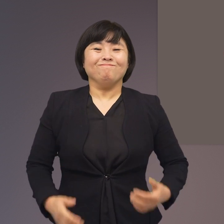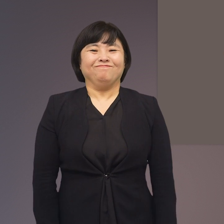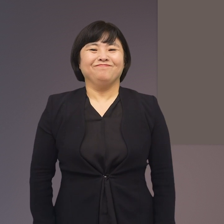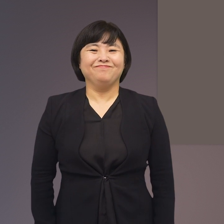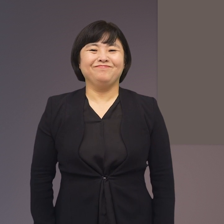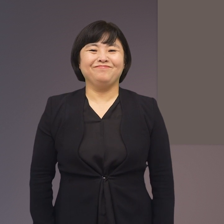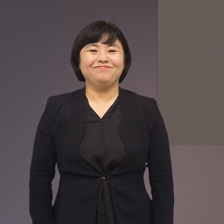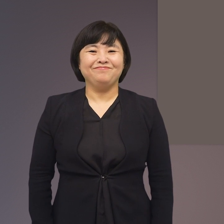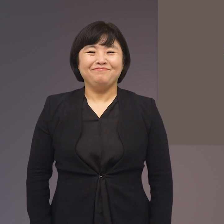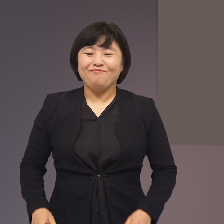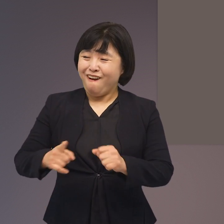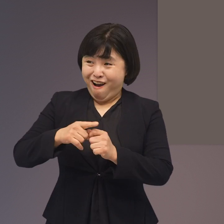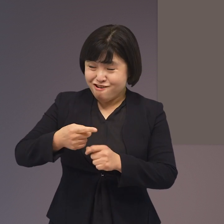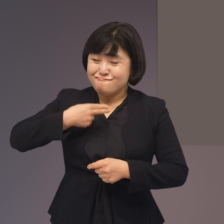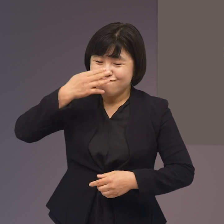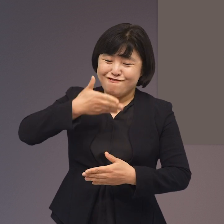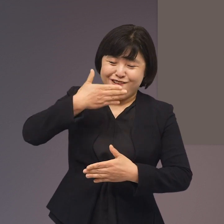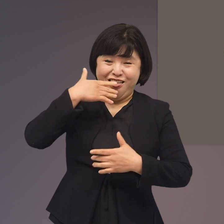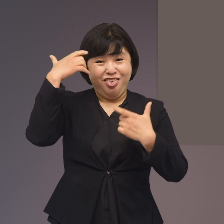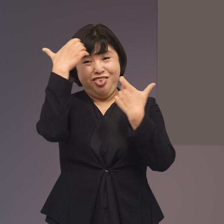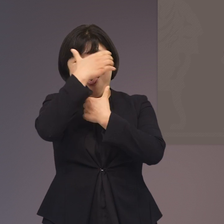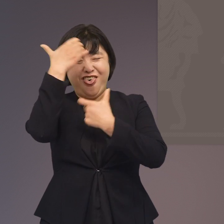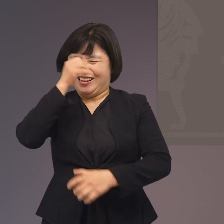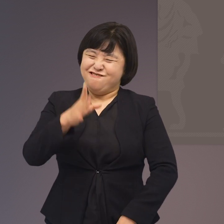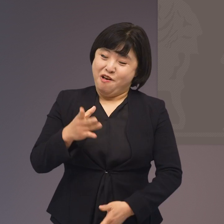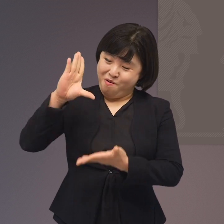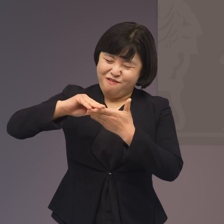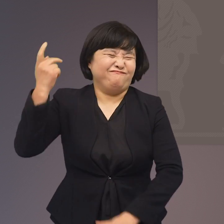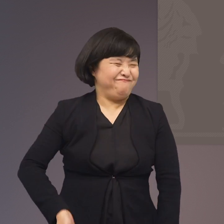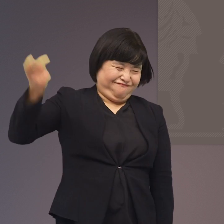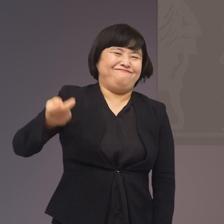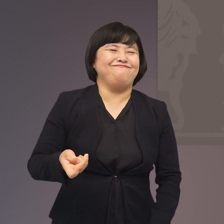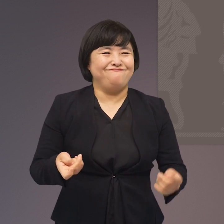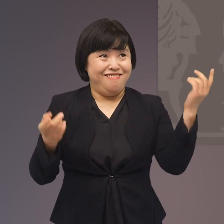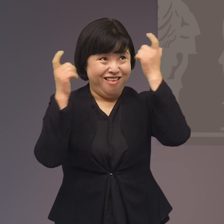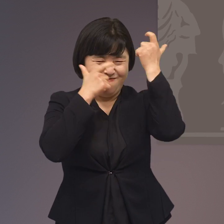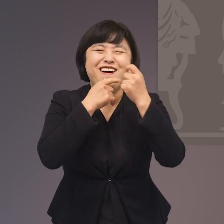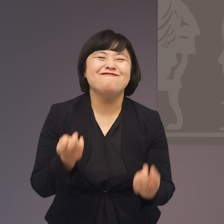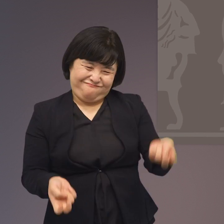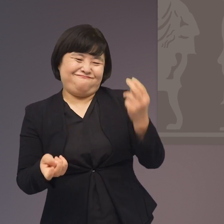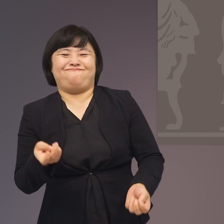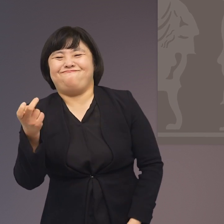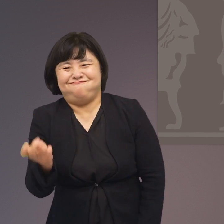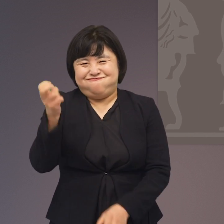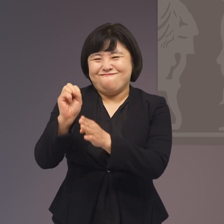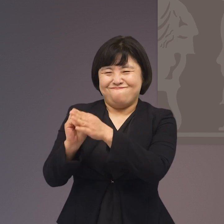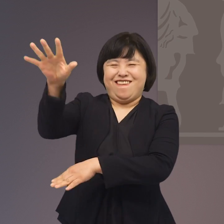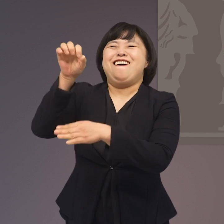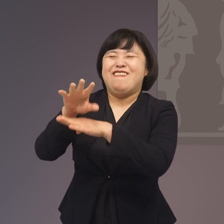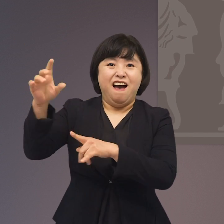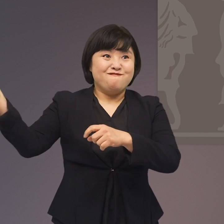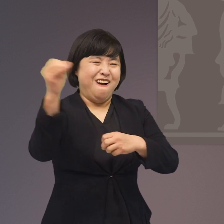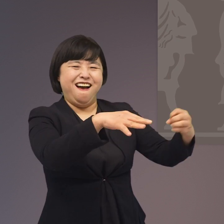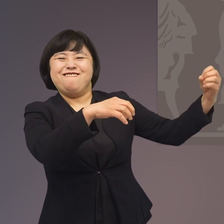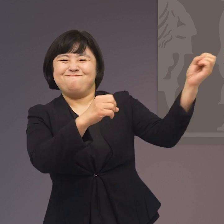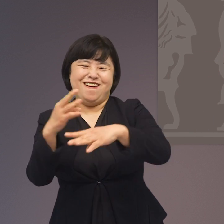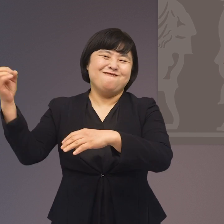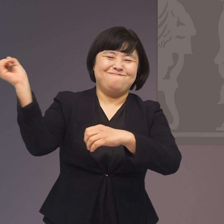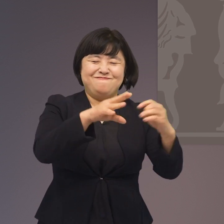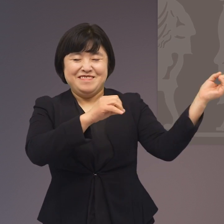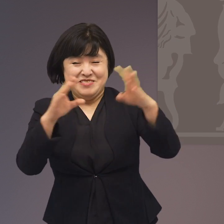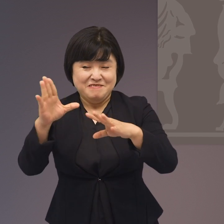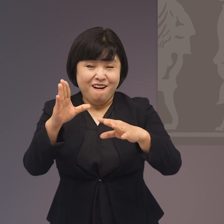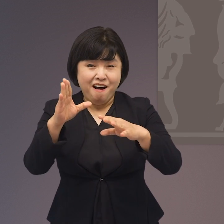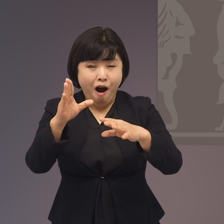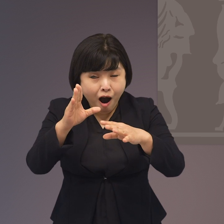않았을 것입니다. 사람들이 점점 술에 취하면서 연회장 사방에 와인이 뿌려지고 때론 다른 사람에게